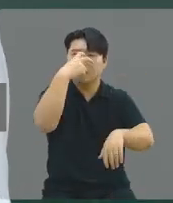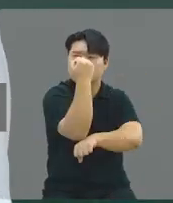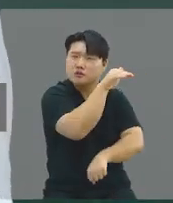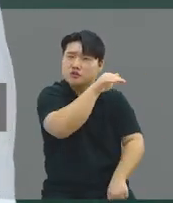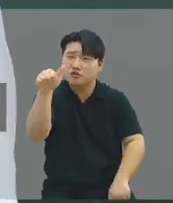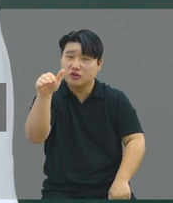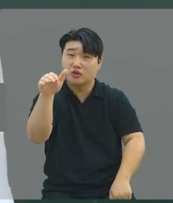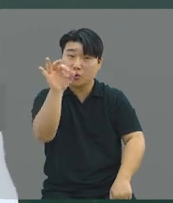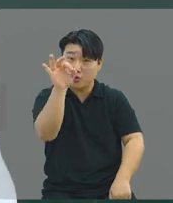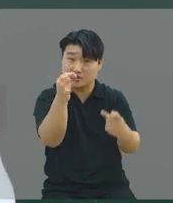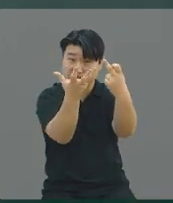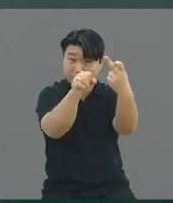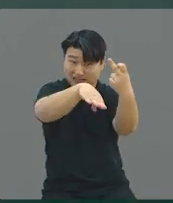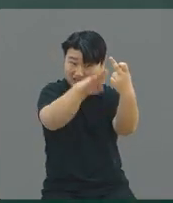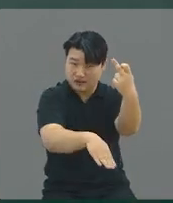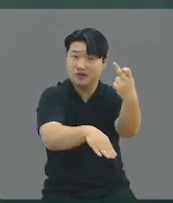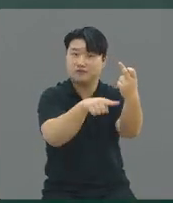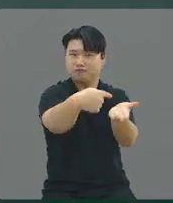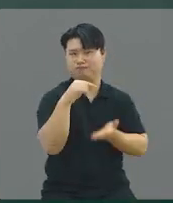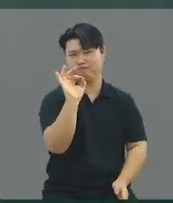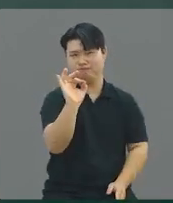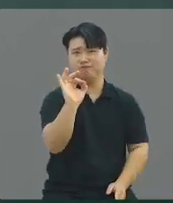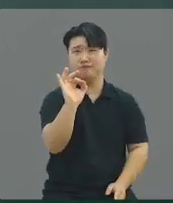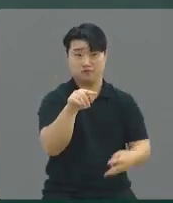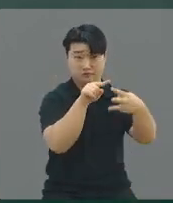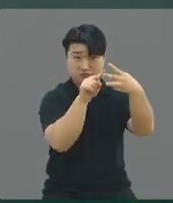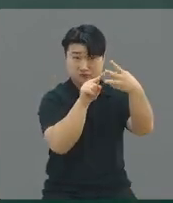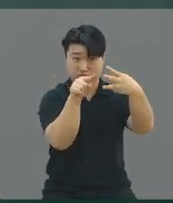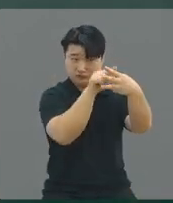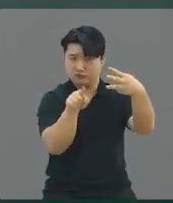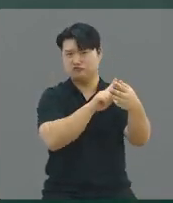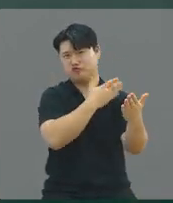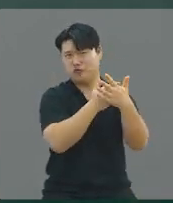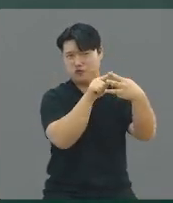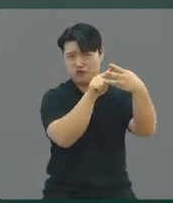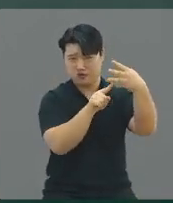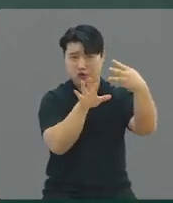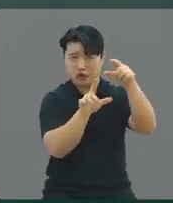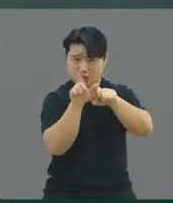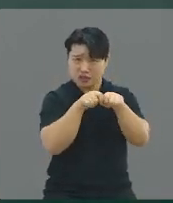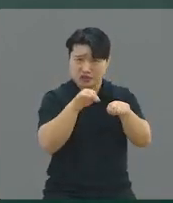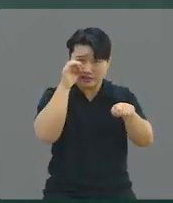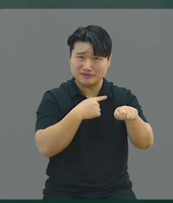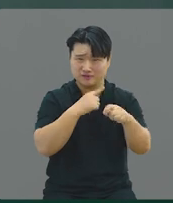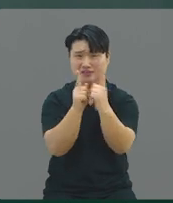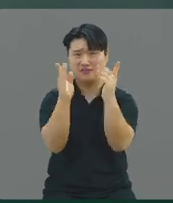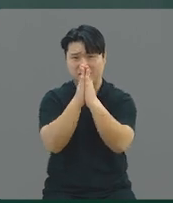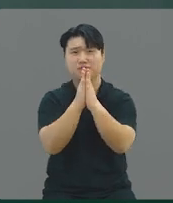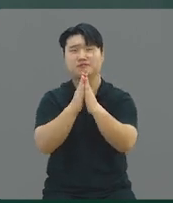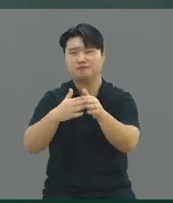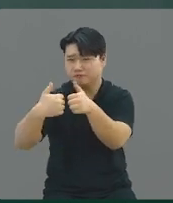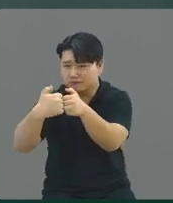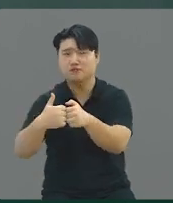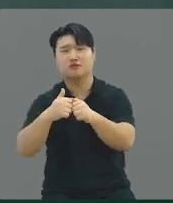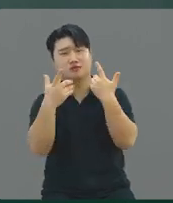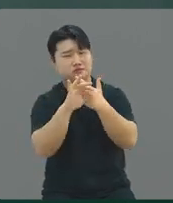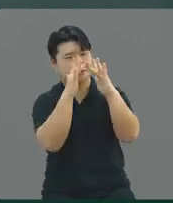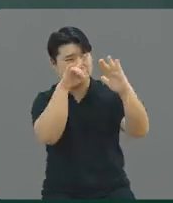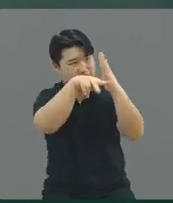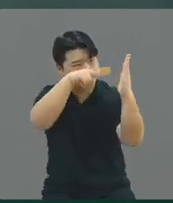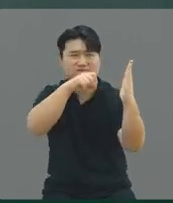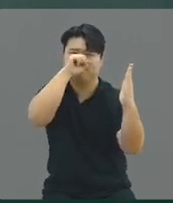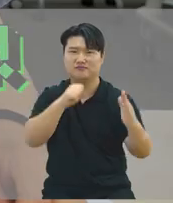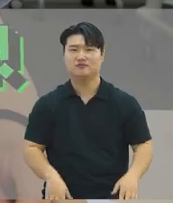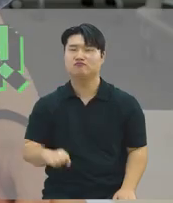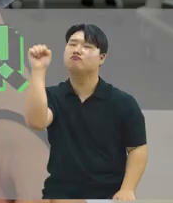원 이하여야 합니다. 여기까지가 핵심 내용인데 세부적인 건 꼭 자세히 직접 알아보고 상담도